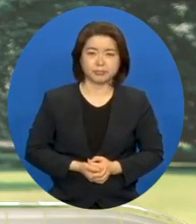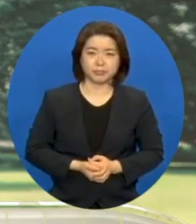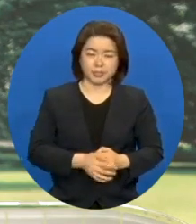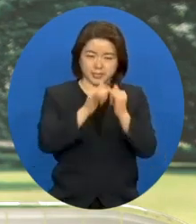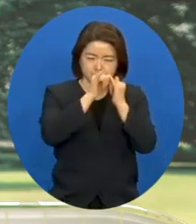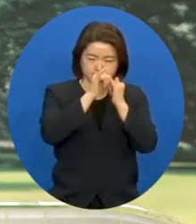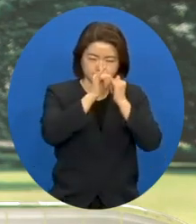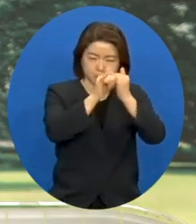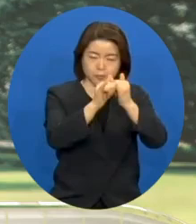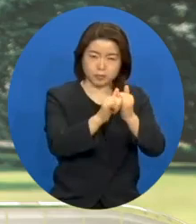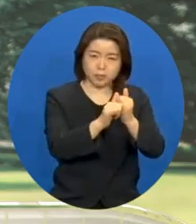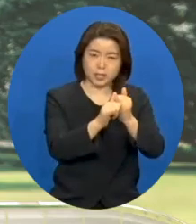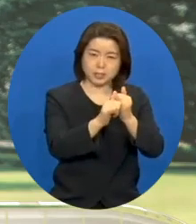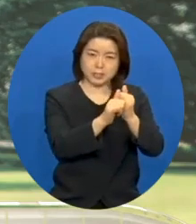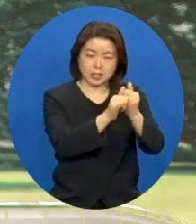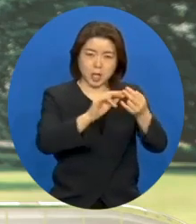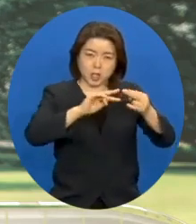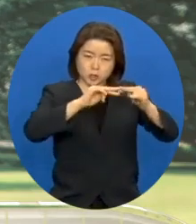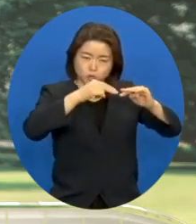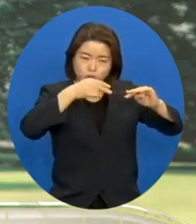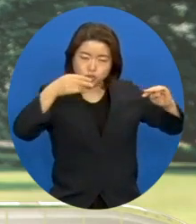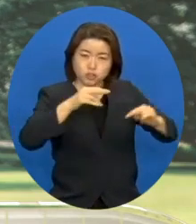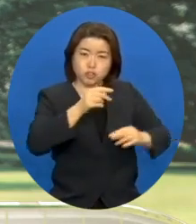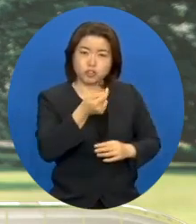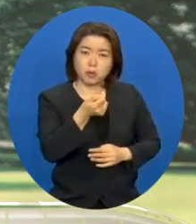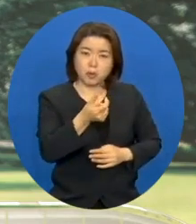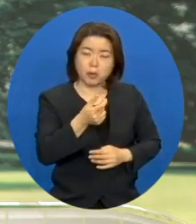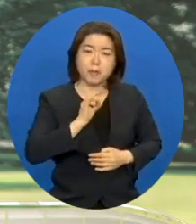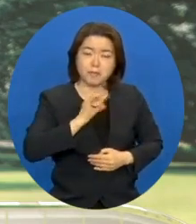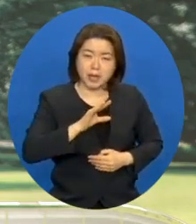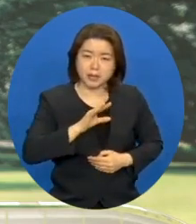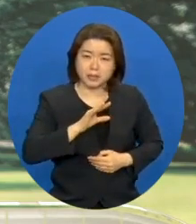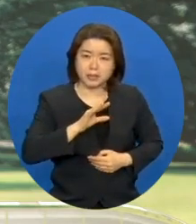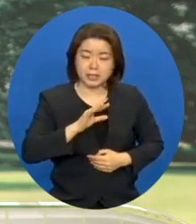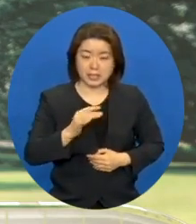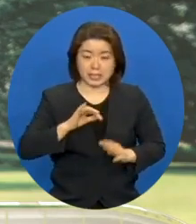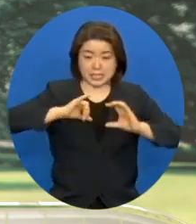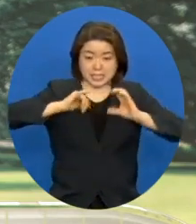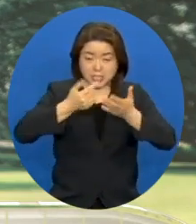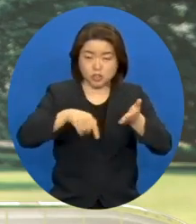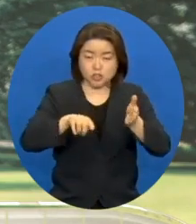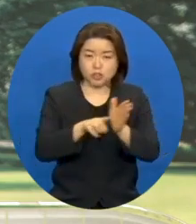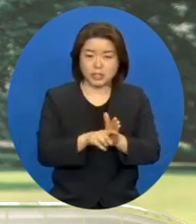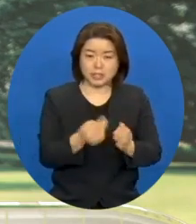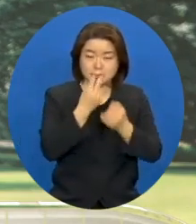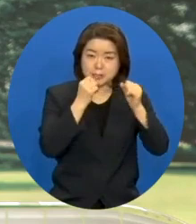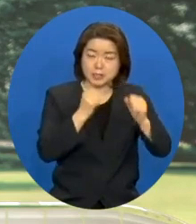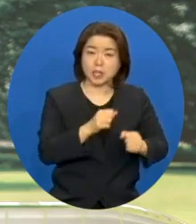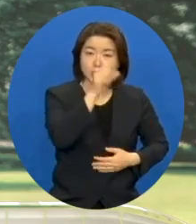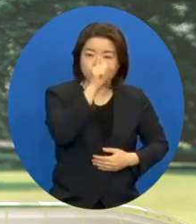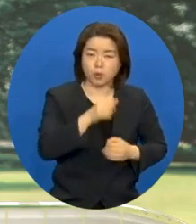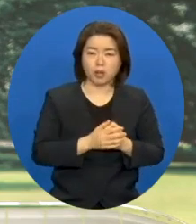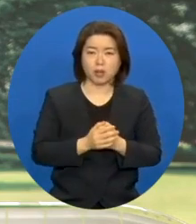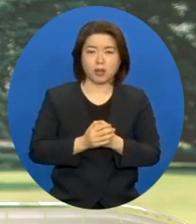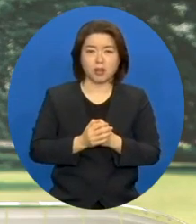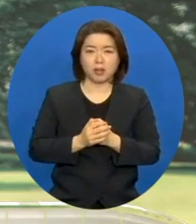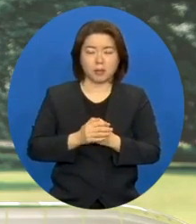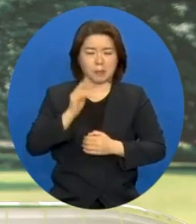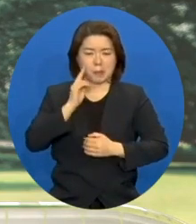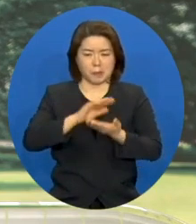우수한 종자만 인류를 위해서 살아남을 가치가 있는 거예요. 그게 진화론이에요. 진화론은 진짜 무서운